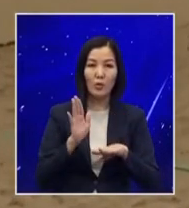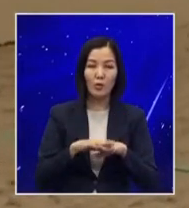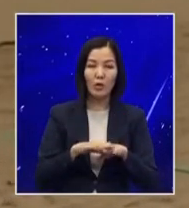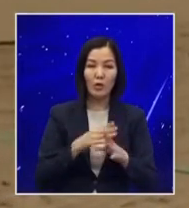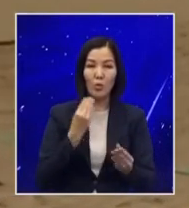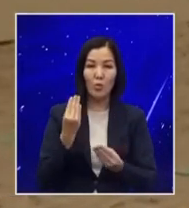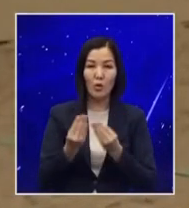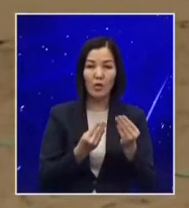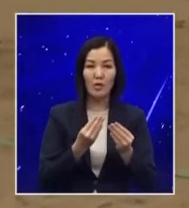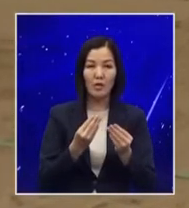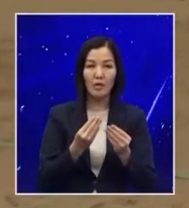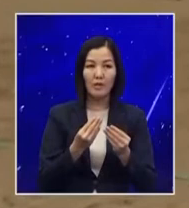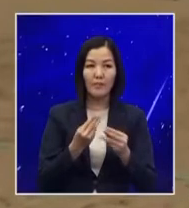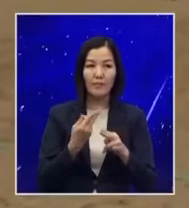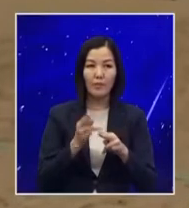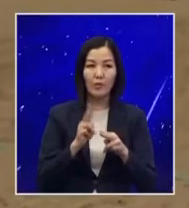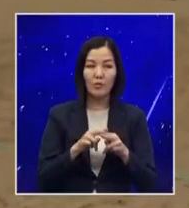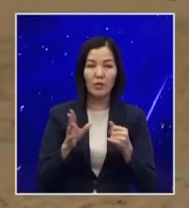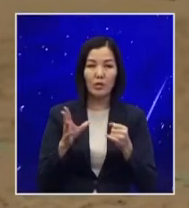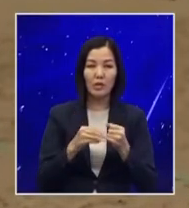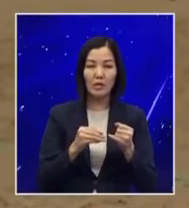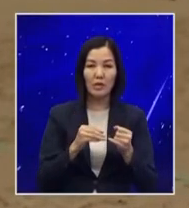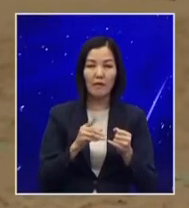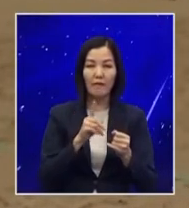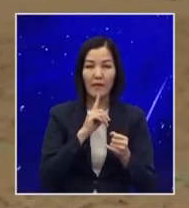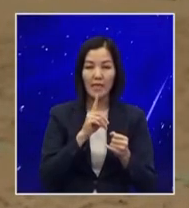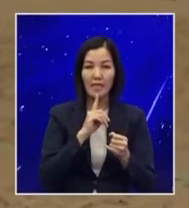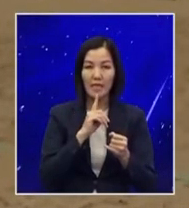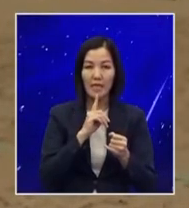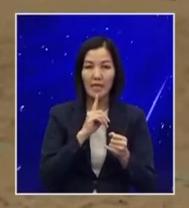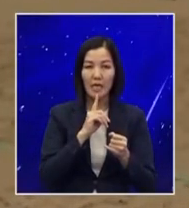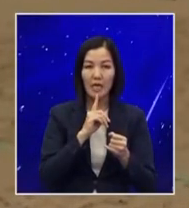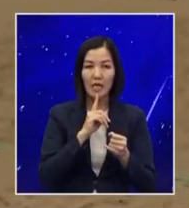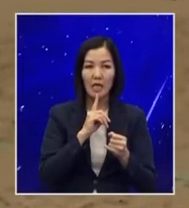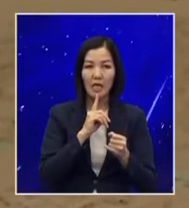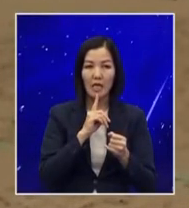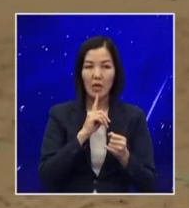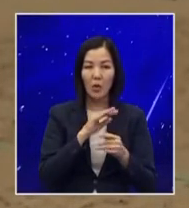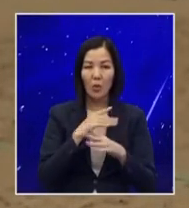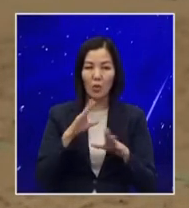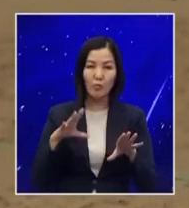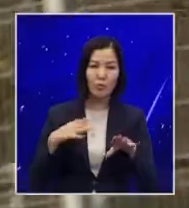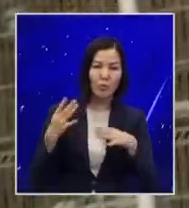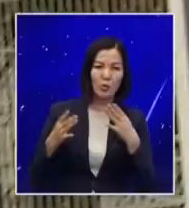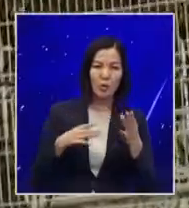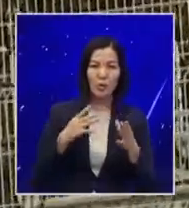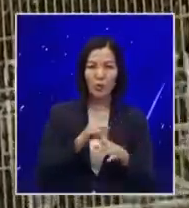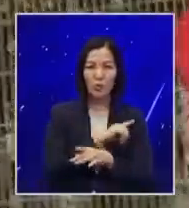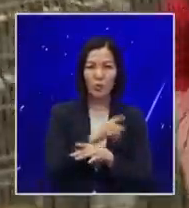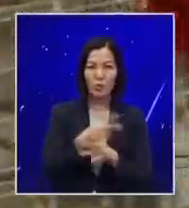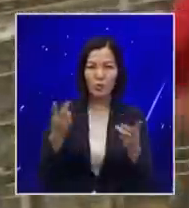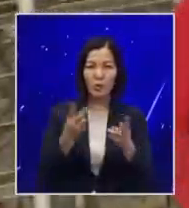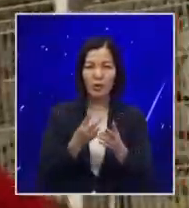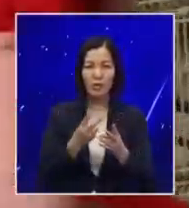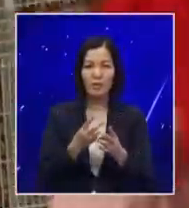келеді. Осы жерде физика, например, көп жұмыс жасау керек. Жағажай